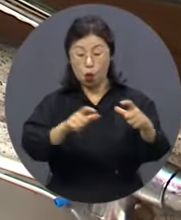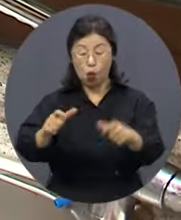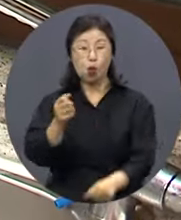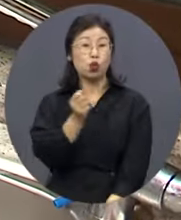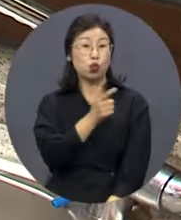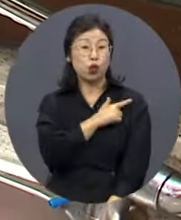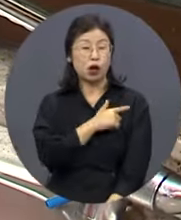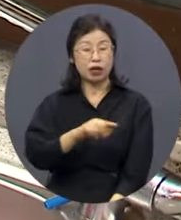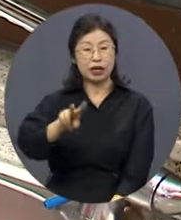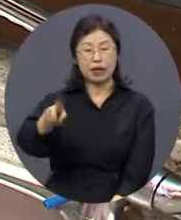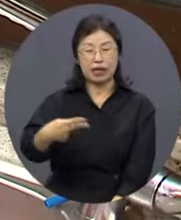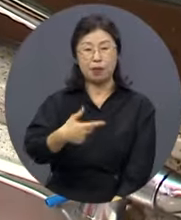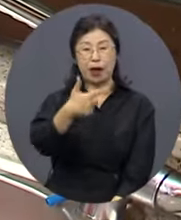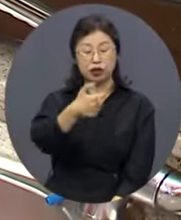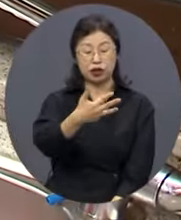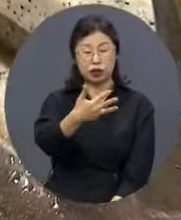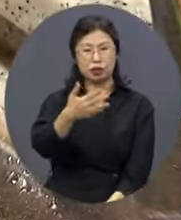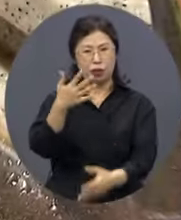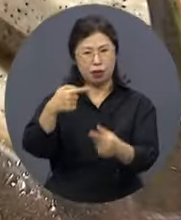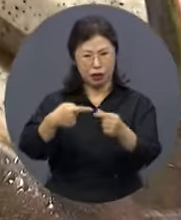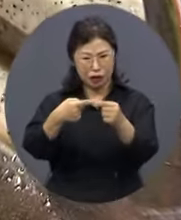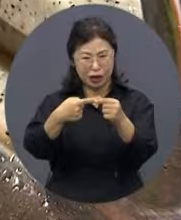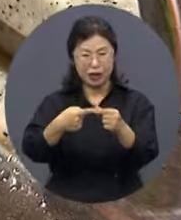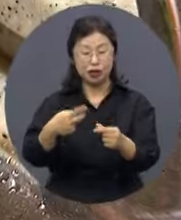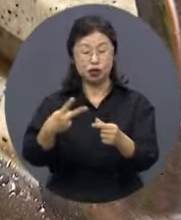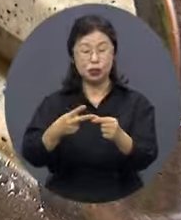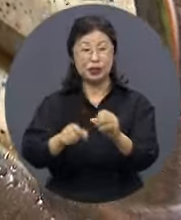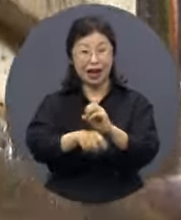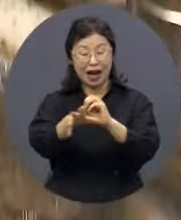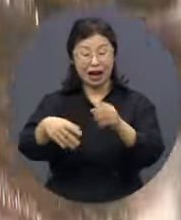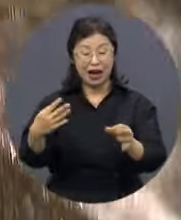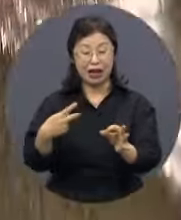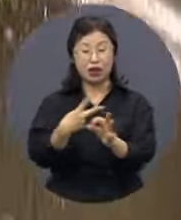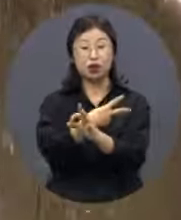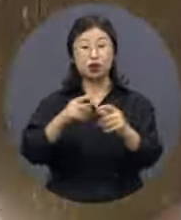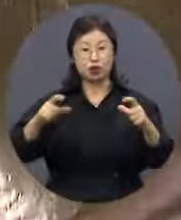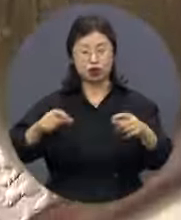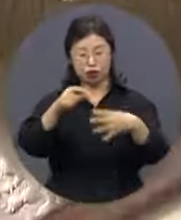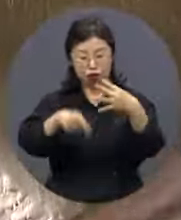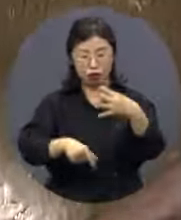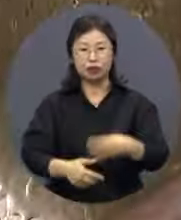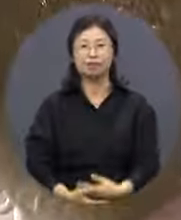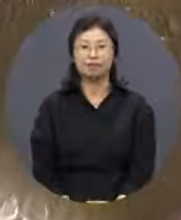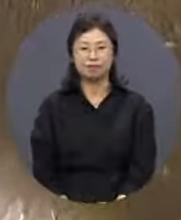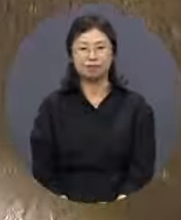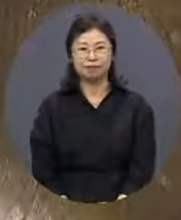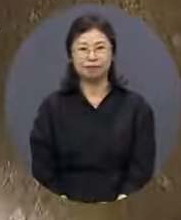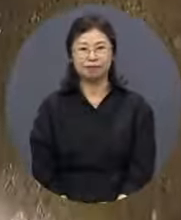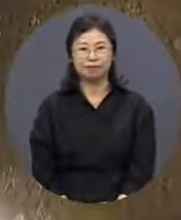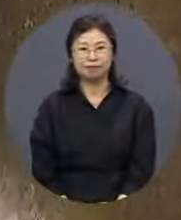노동이 28건으로 가장 많았고 아라과 연동이 각각 그